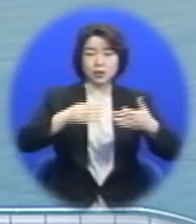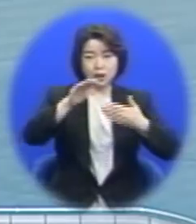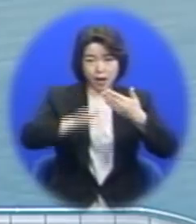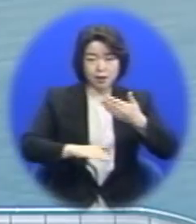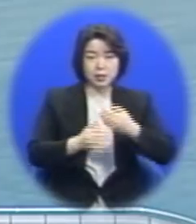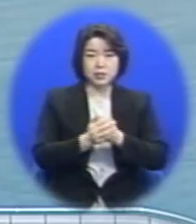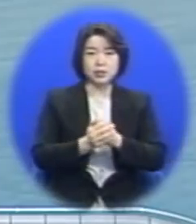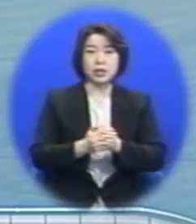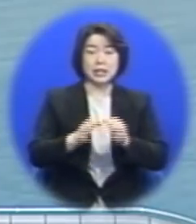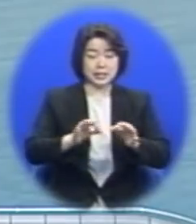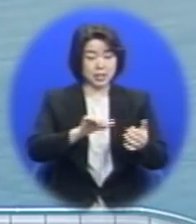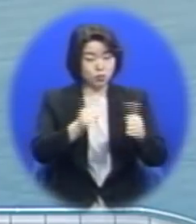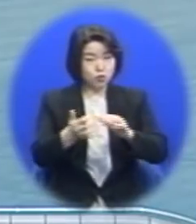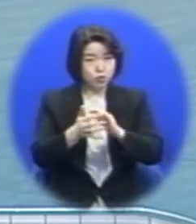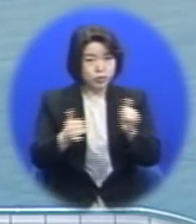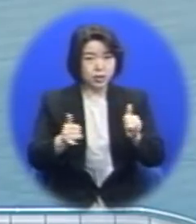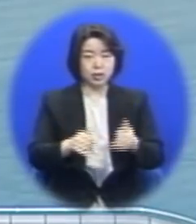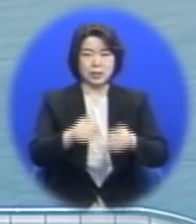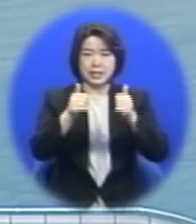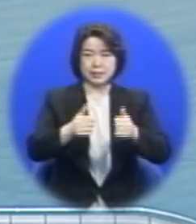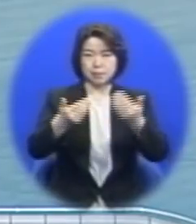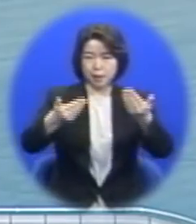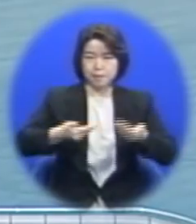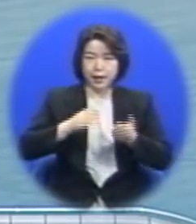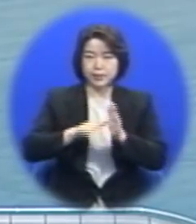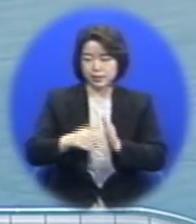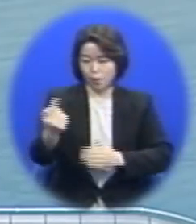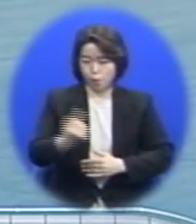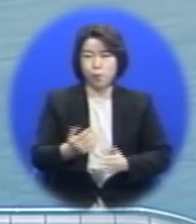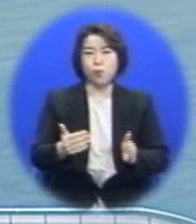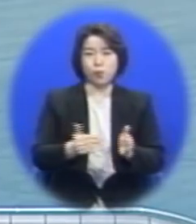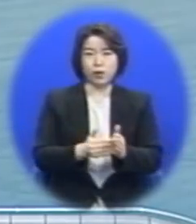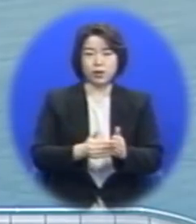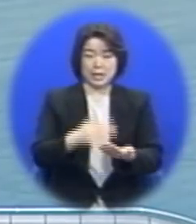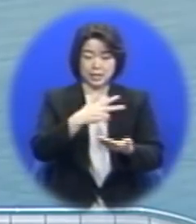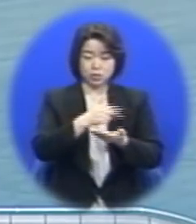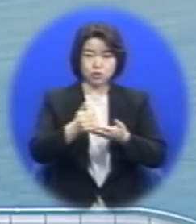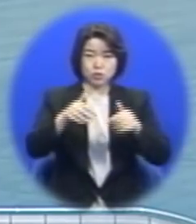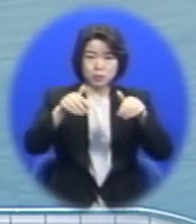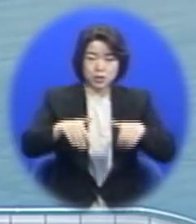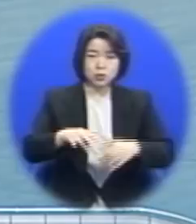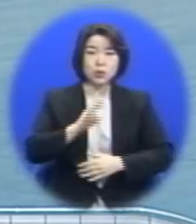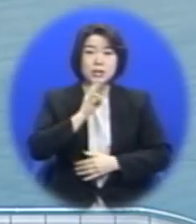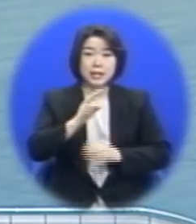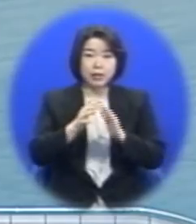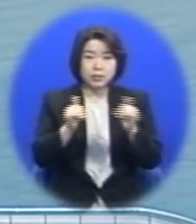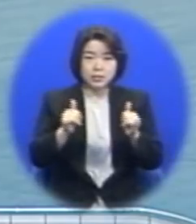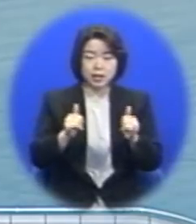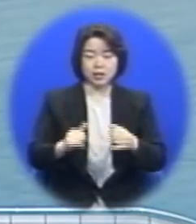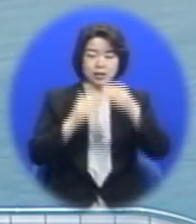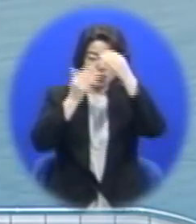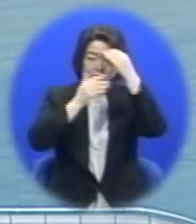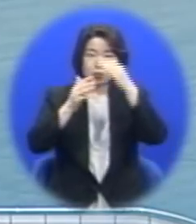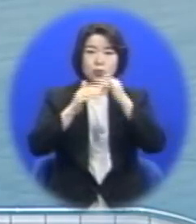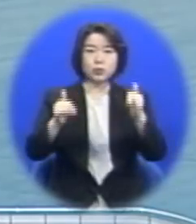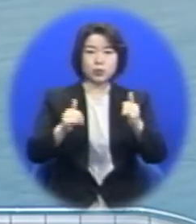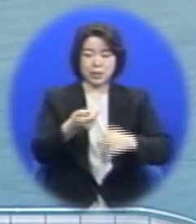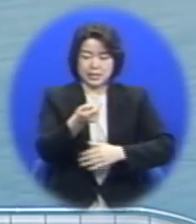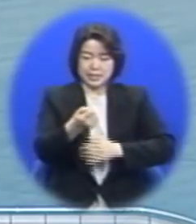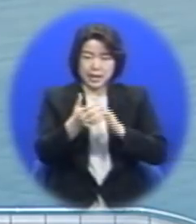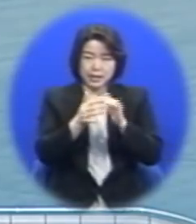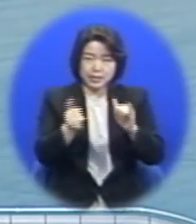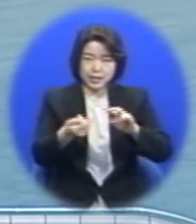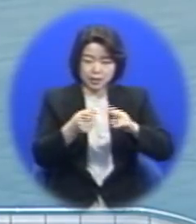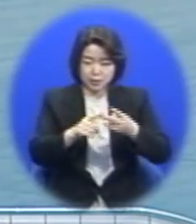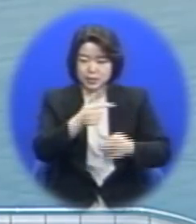이제는 죽은 사람들이 심판을 받을 때가 왔습니다. 주님의 종 예언자들과 성도들과 작은